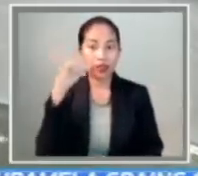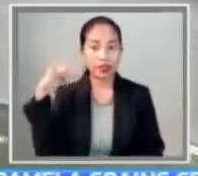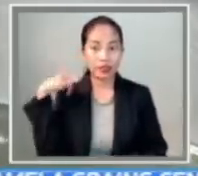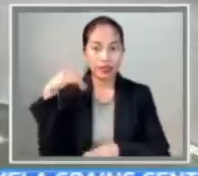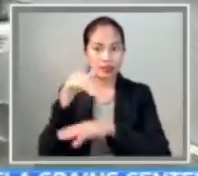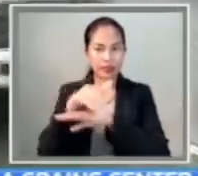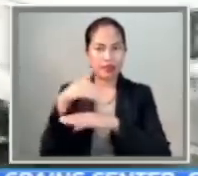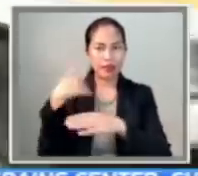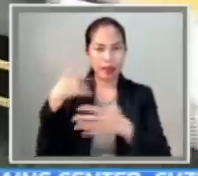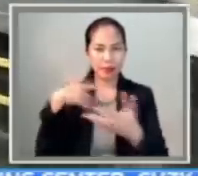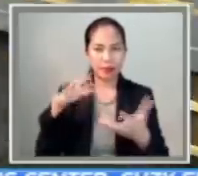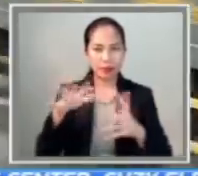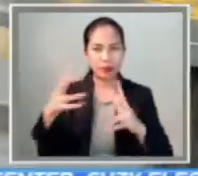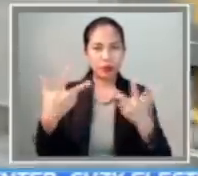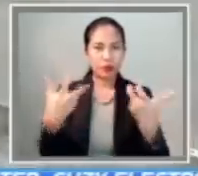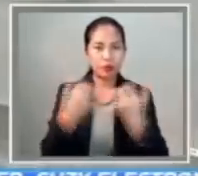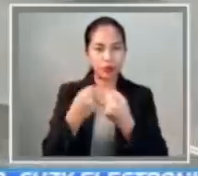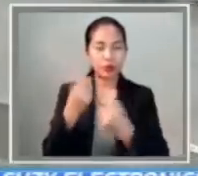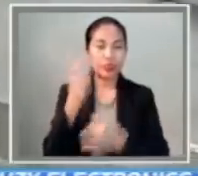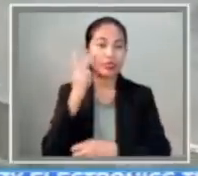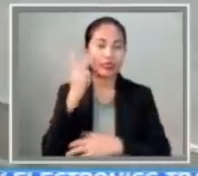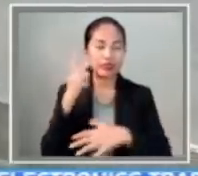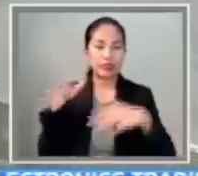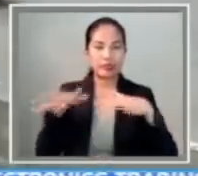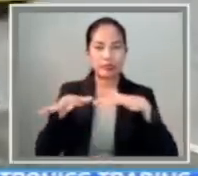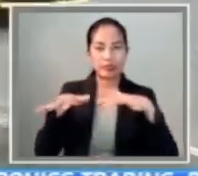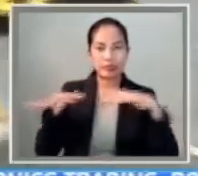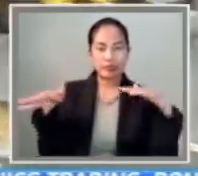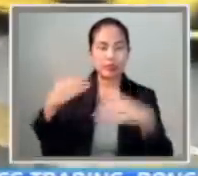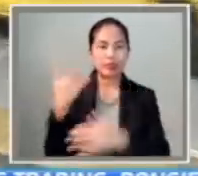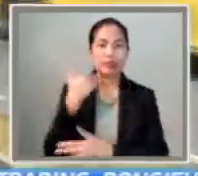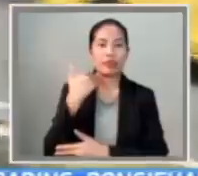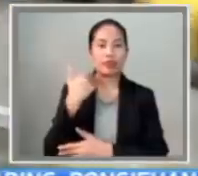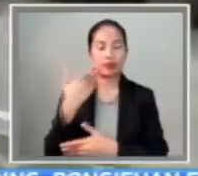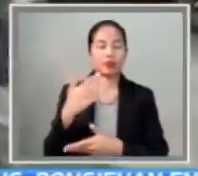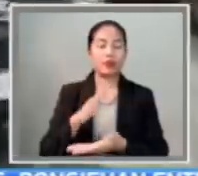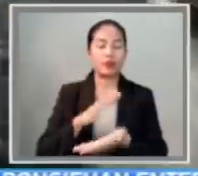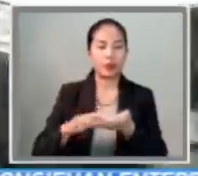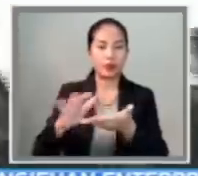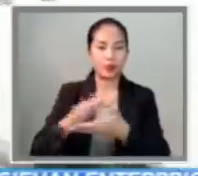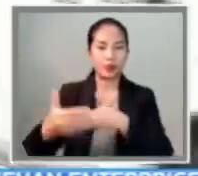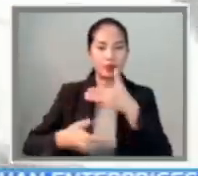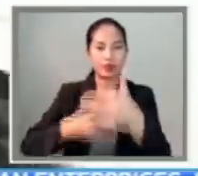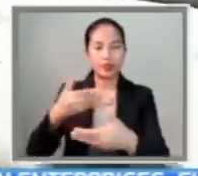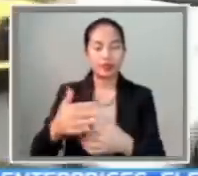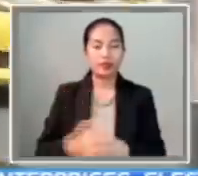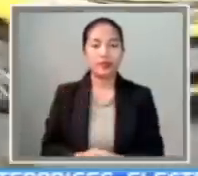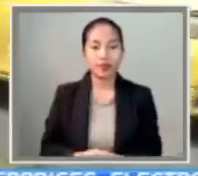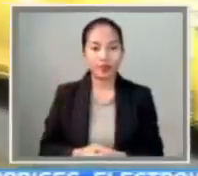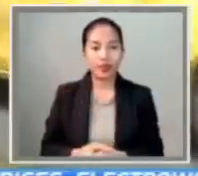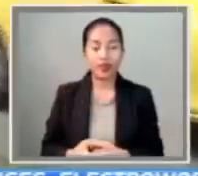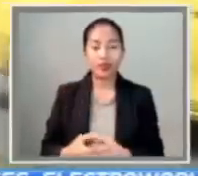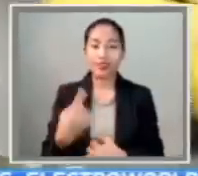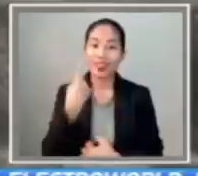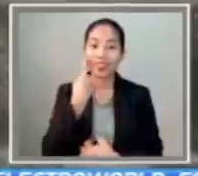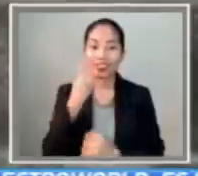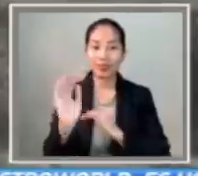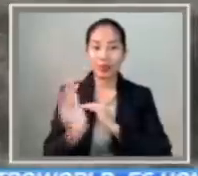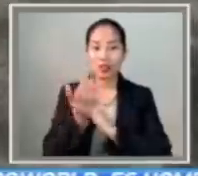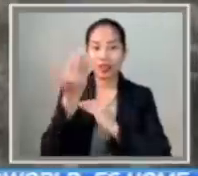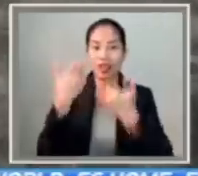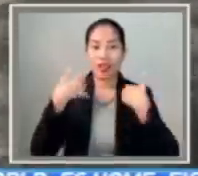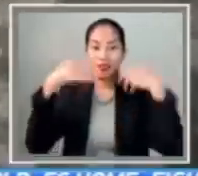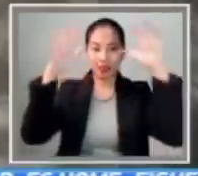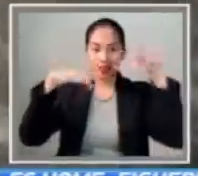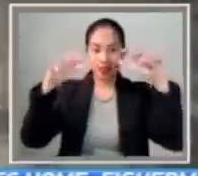sa clearing operations. Maaraw na rin po ang panahon dyan sa Buendia matapos ang pag-ulan nito pong umaga. Nauna ng nalis